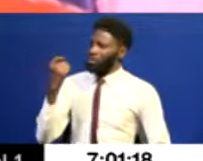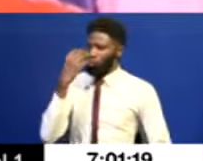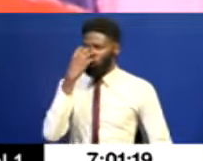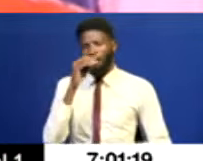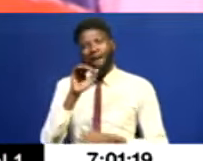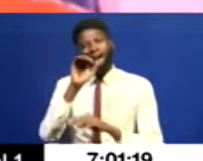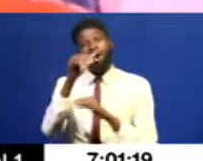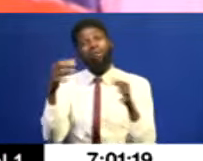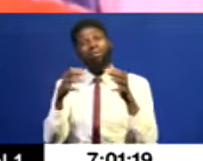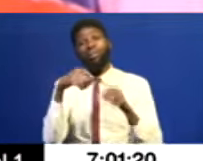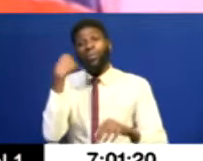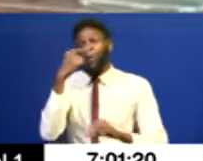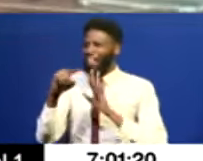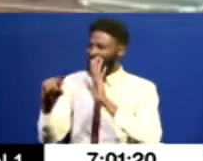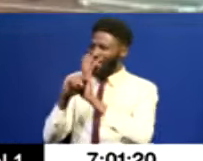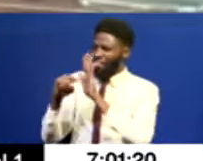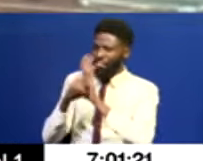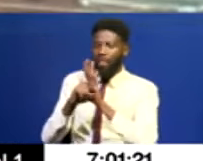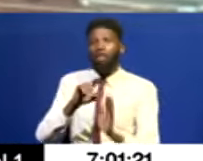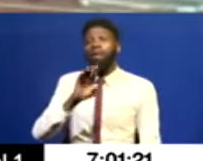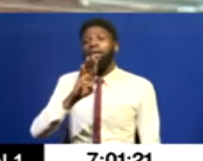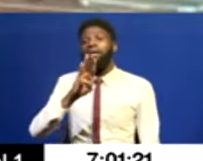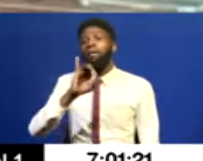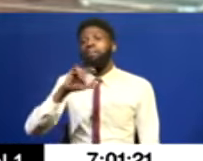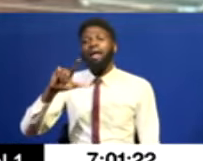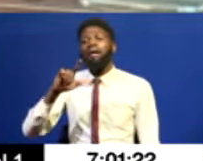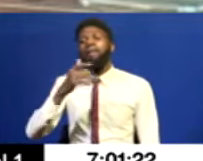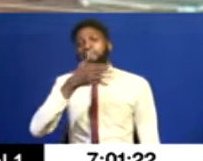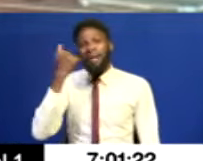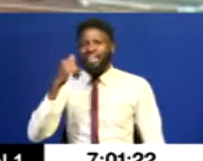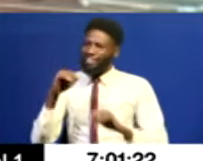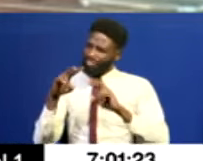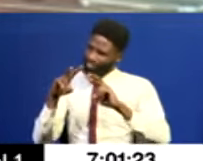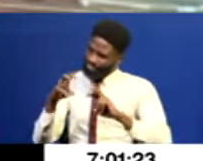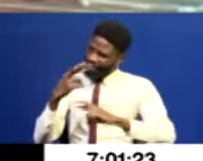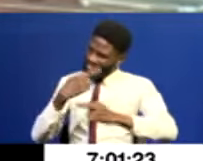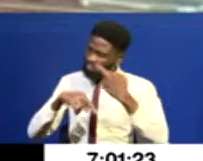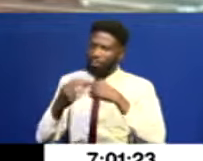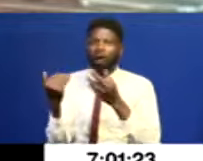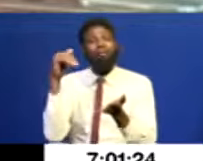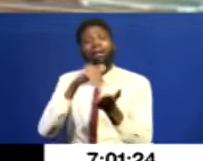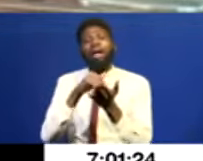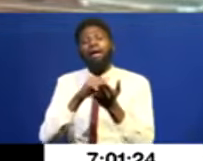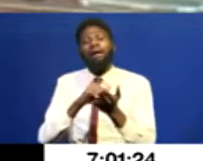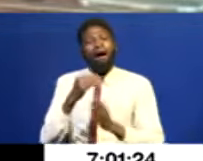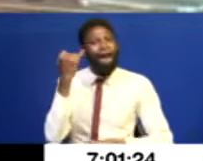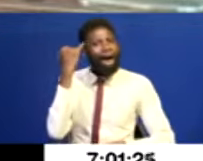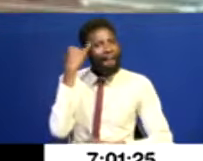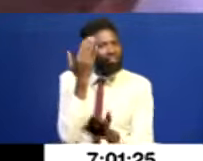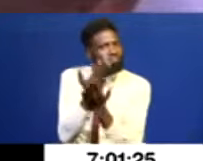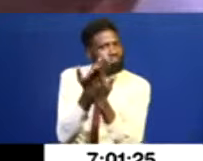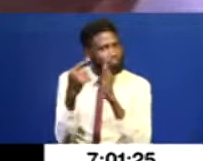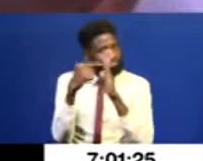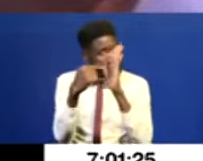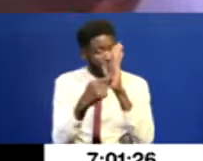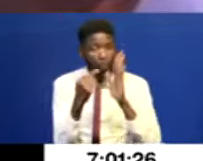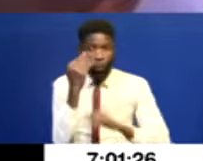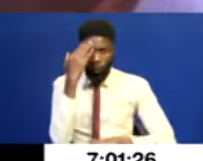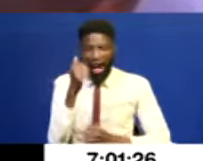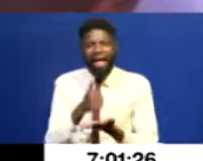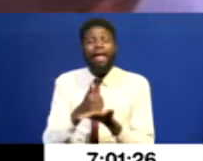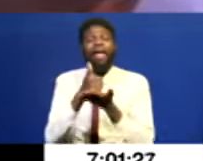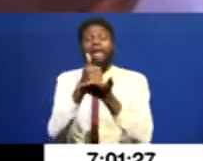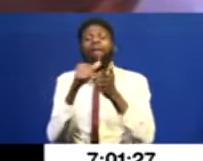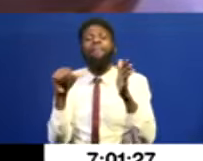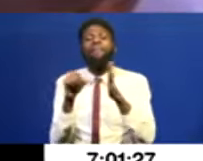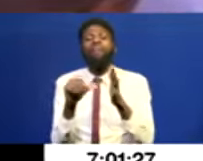huo kutathmini upya mapendekezo yaliyomo, akisema yatatoa suluhu kwa baadhi ya changamoto zinazowakumba wa Kenya, ikiwemo